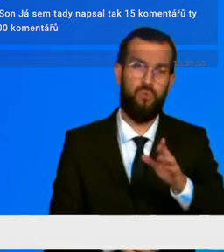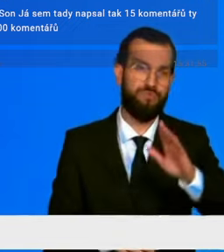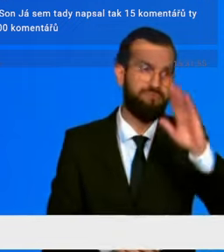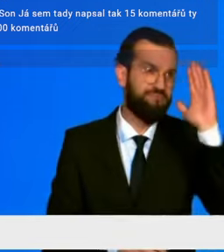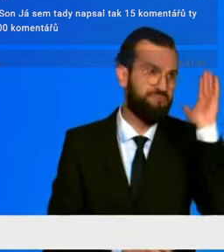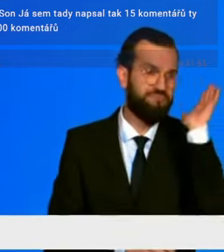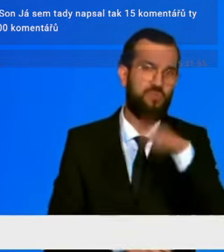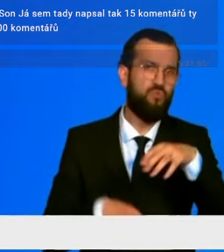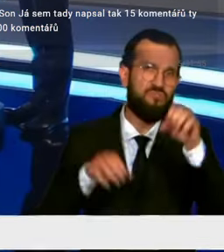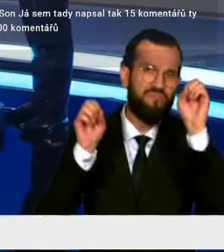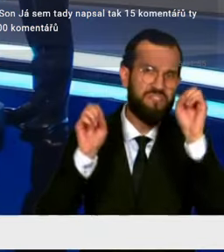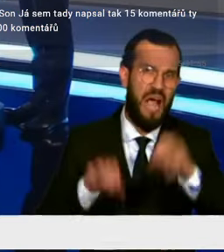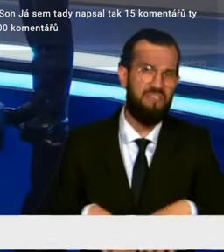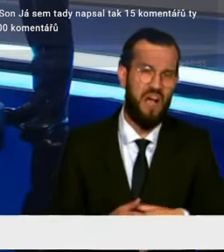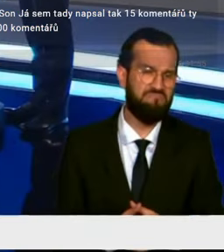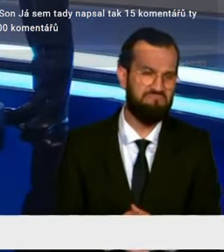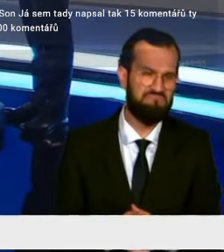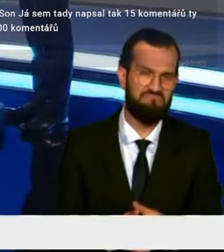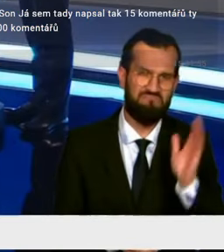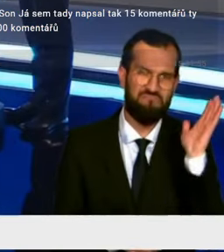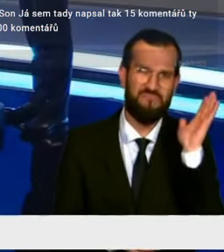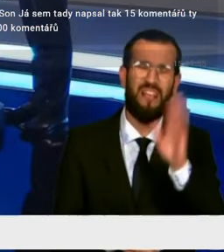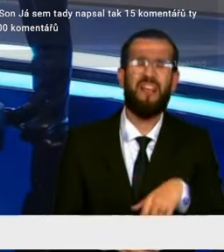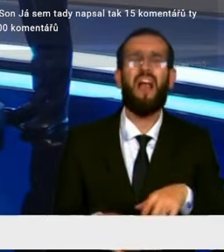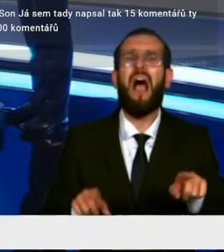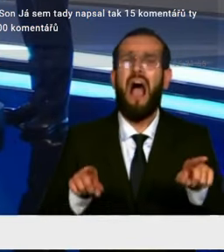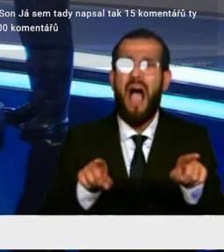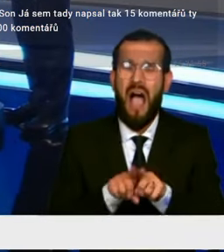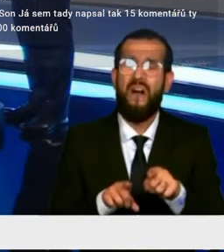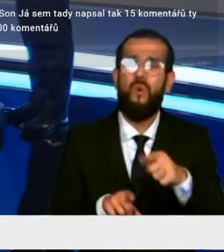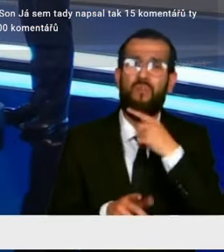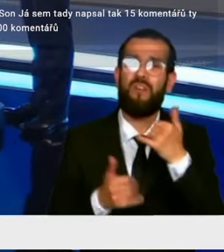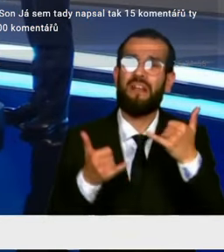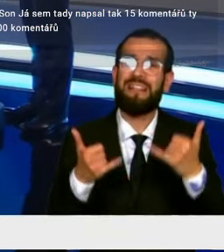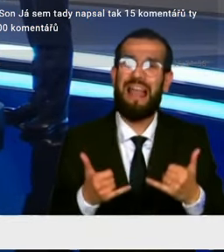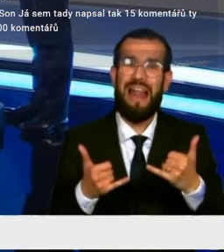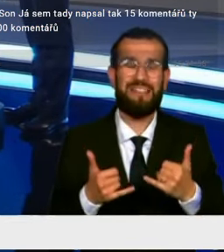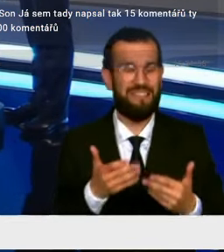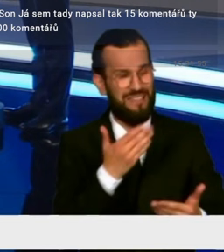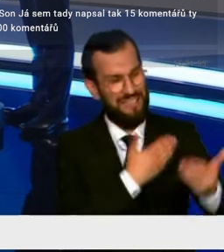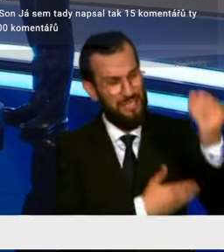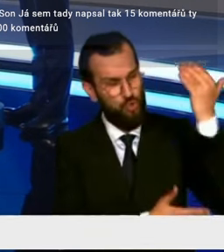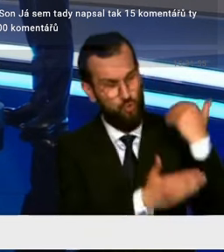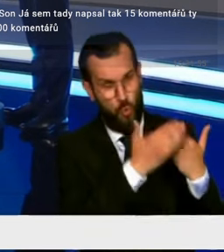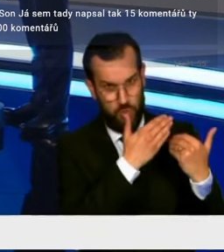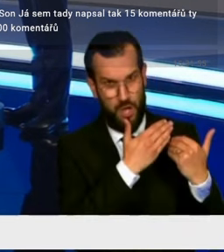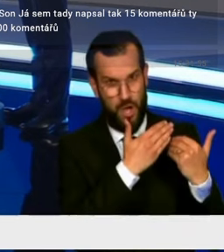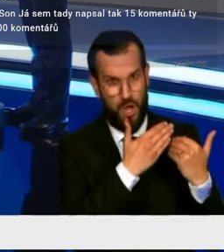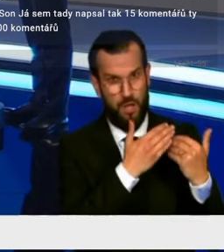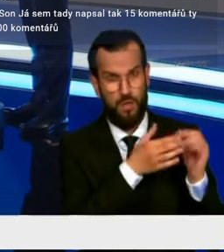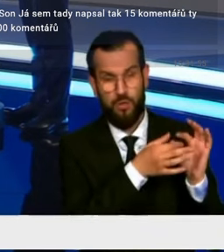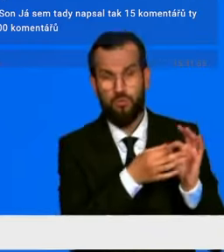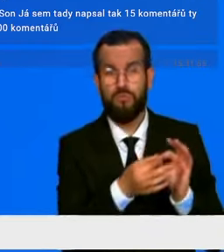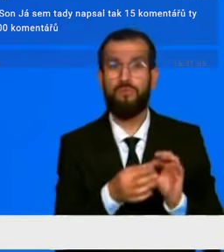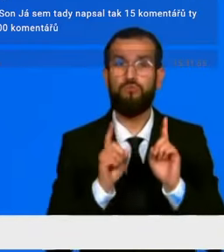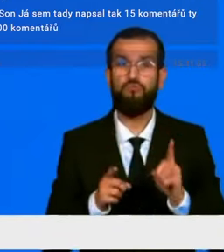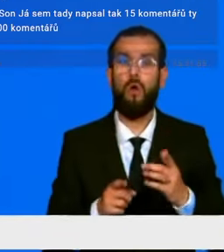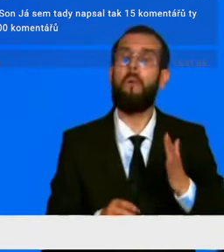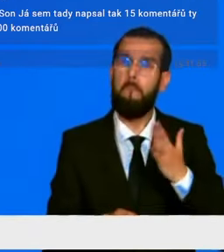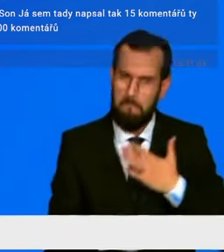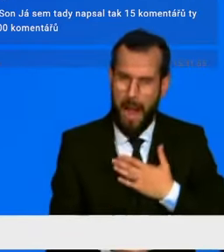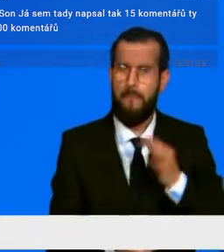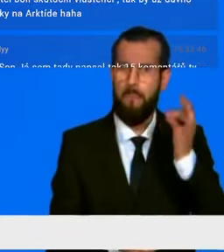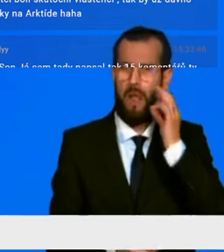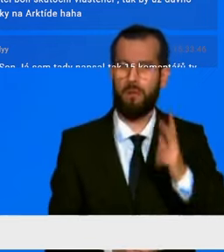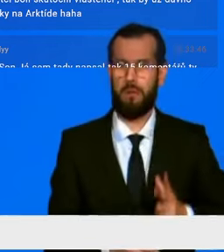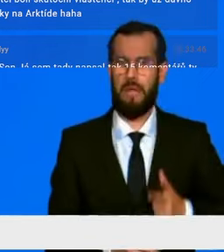našou krajinou aby sme si hovorili to že súčasťou našej histórie sú momenty na ktoré môžeme byť hrdí ale